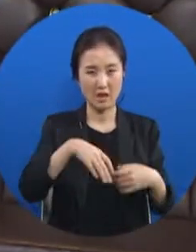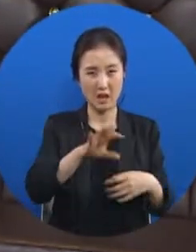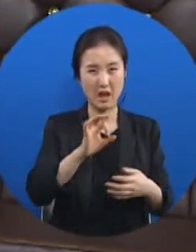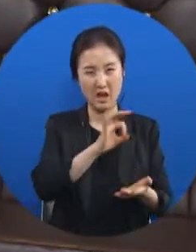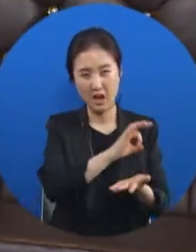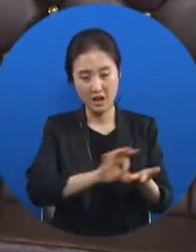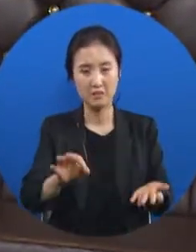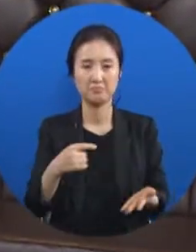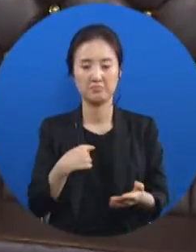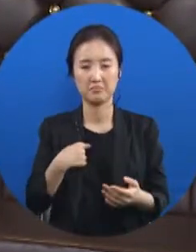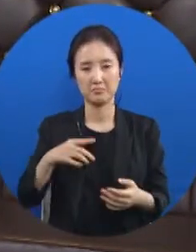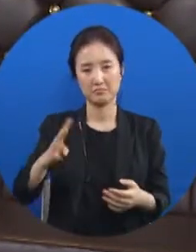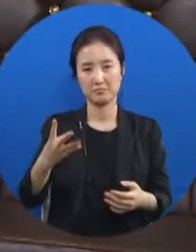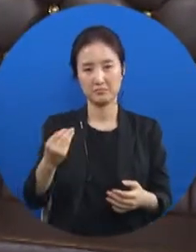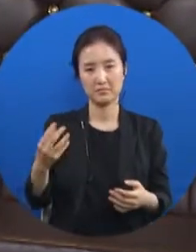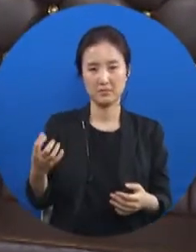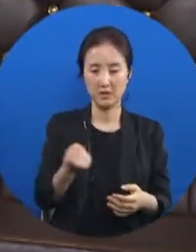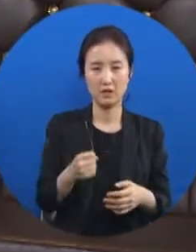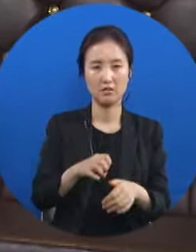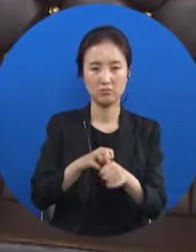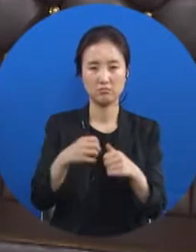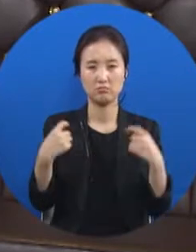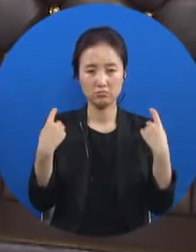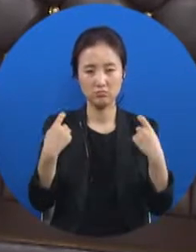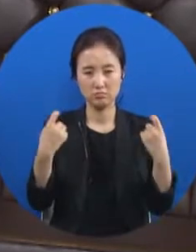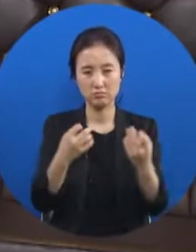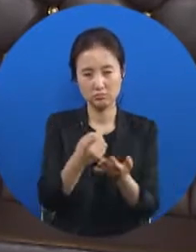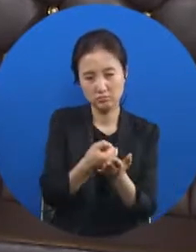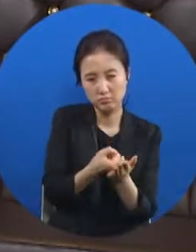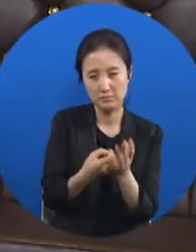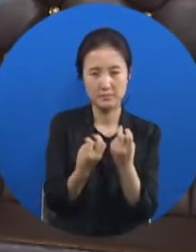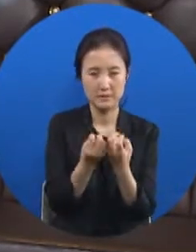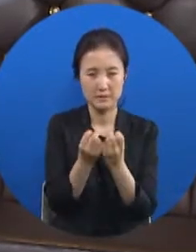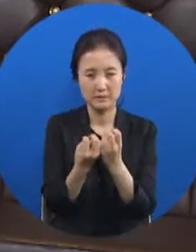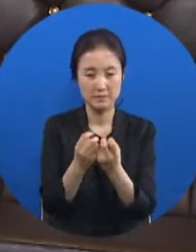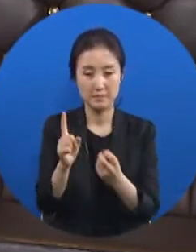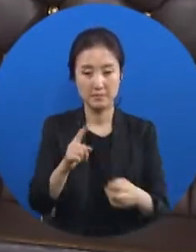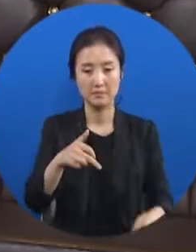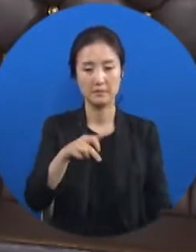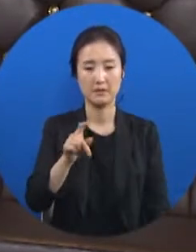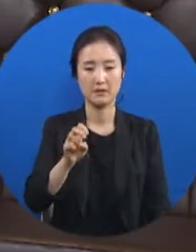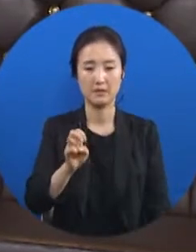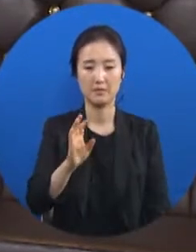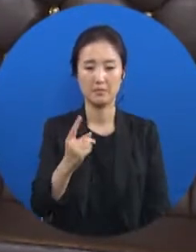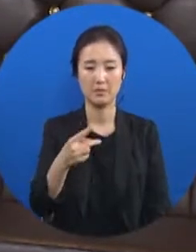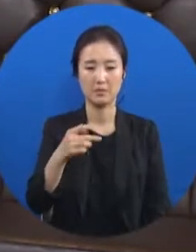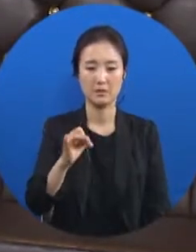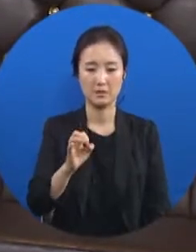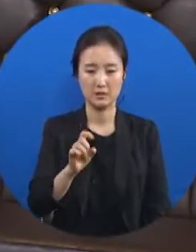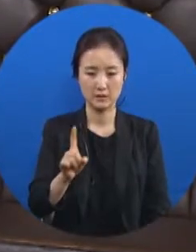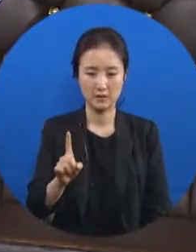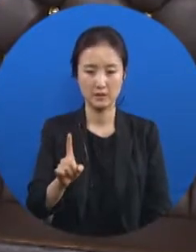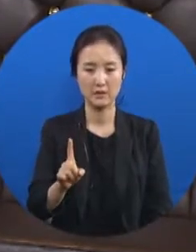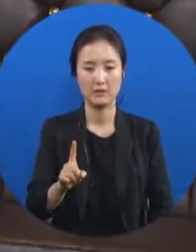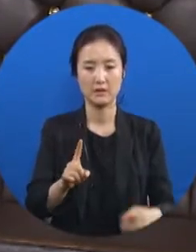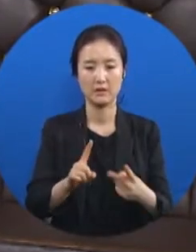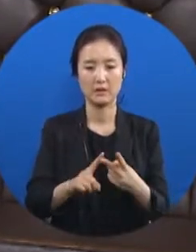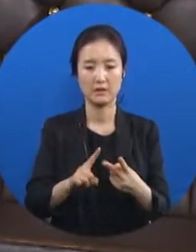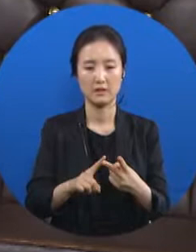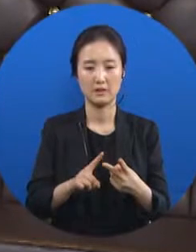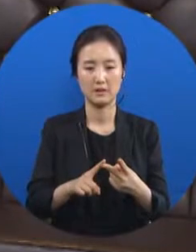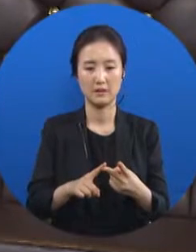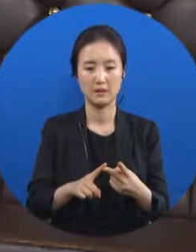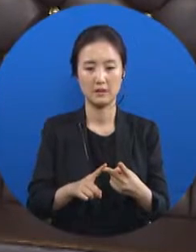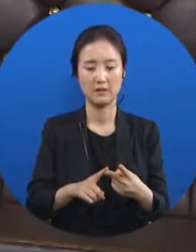제가 400으로 여행을 떠나서 간 곳들이 캄보디아, 뭐 저기